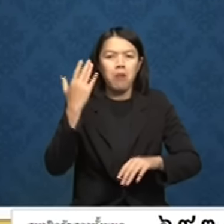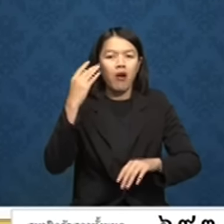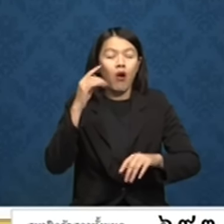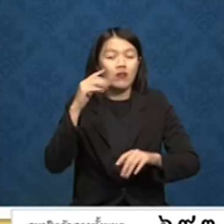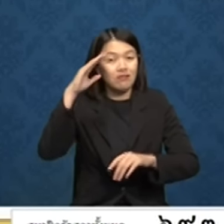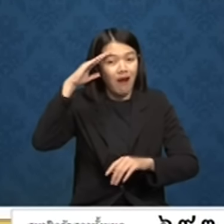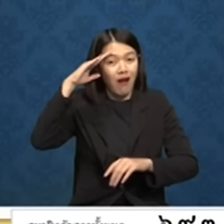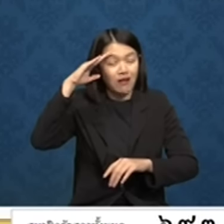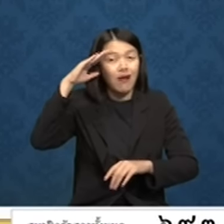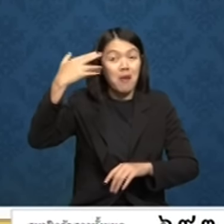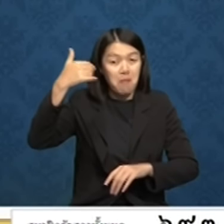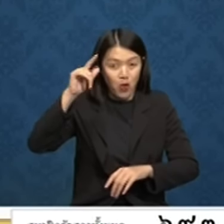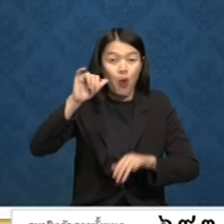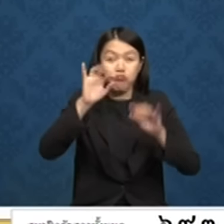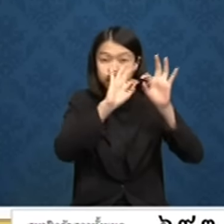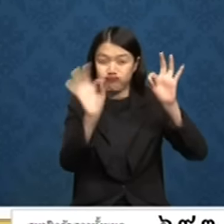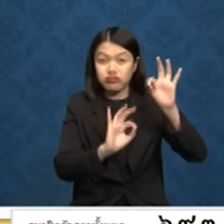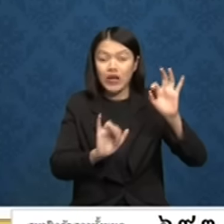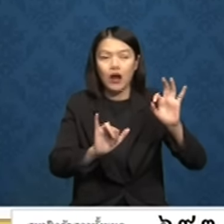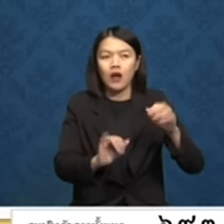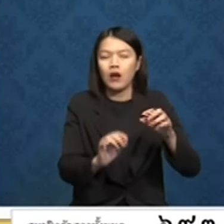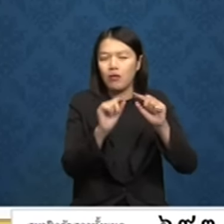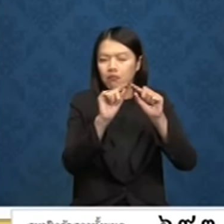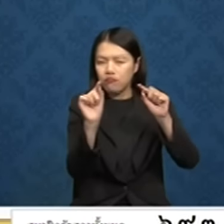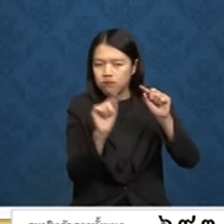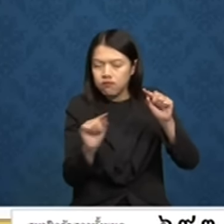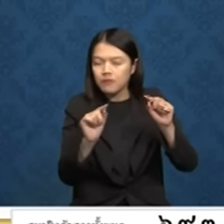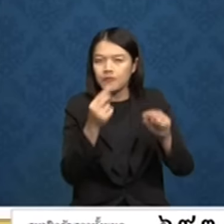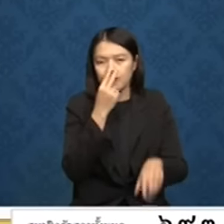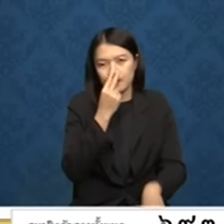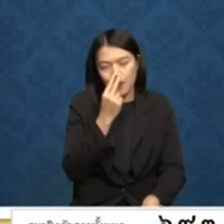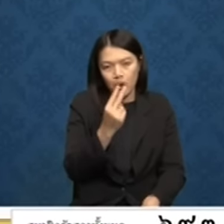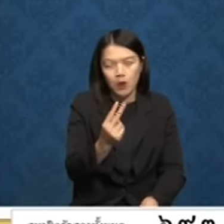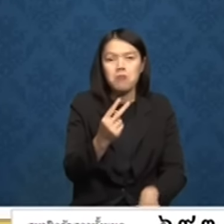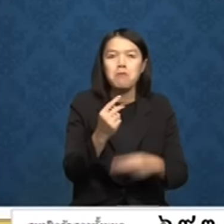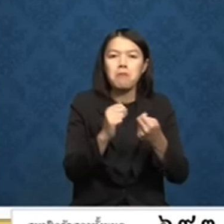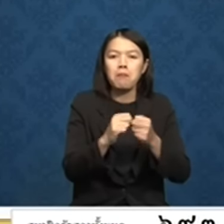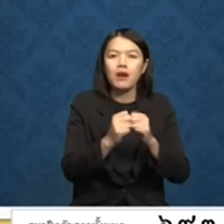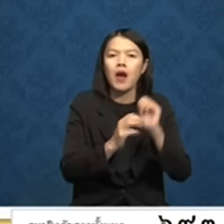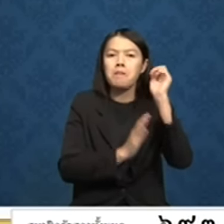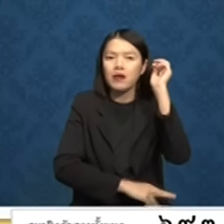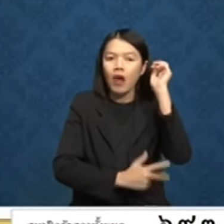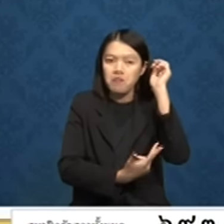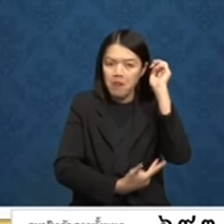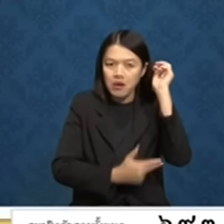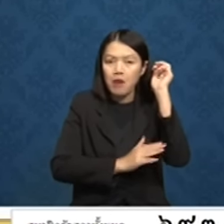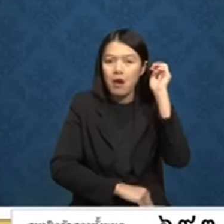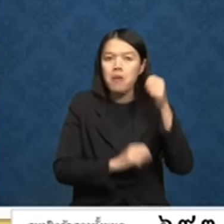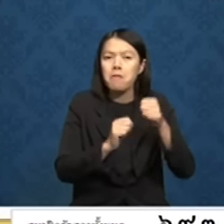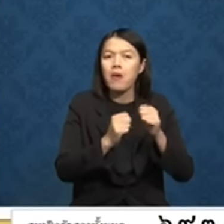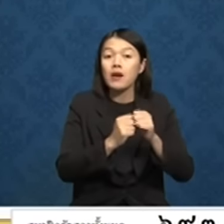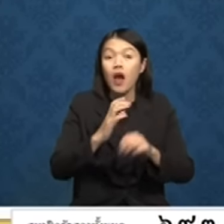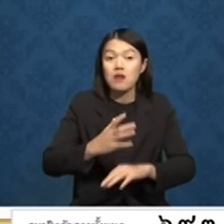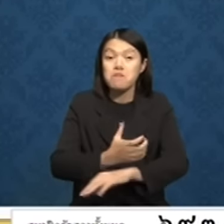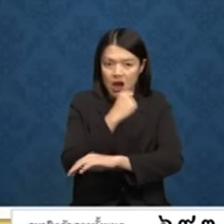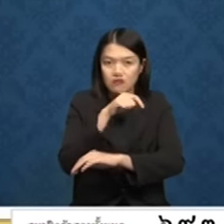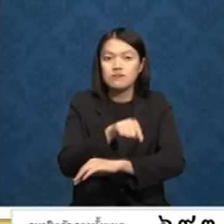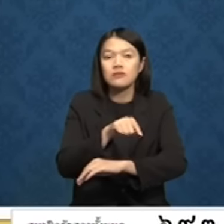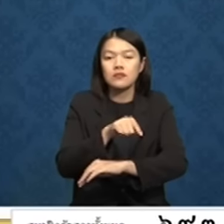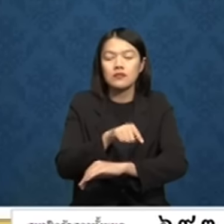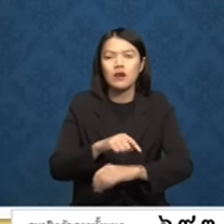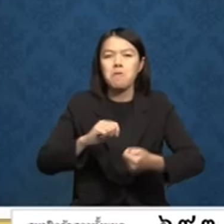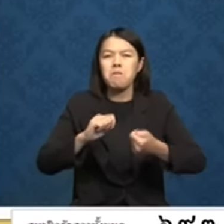แต่การวางไว้อย่างนี้หมายความว่าไงครับมันหมายความว่าเรากำลังมองปัญหาจังหวัดชายแดนภาคใต้ในฐานะที่เป็นปัญหาทางการเมือง